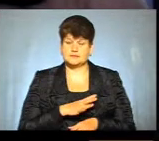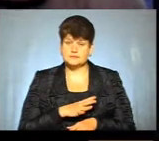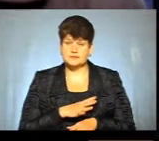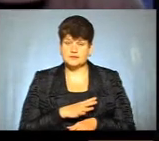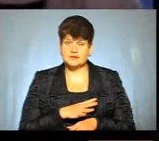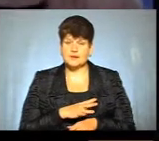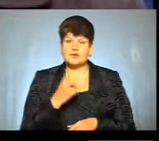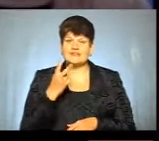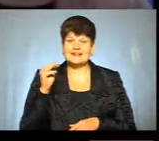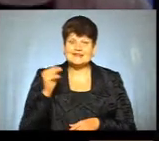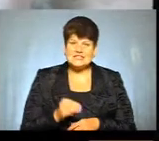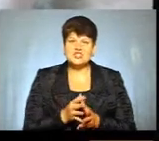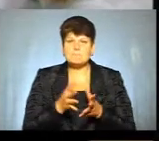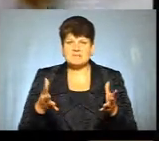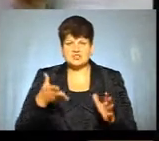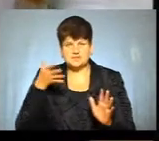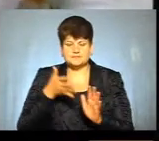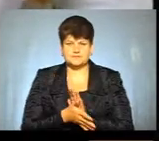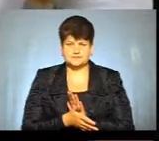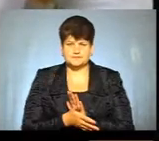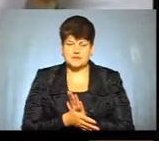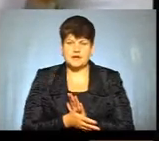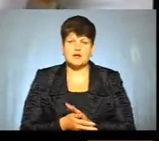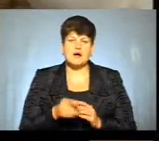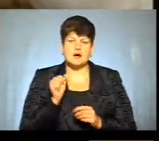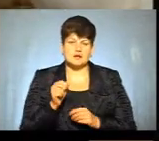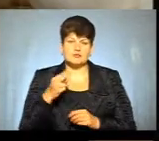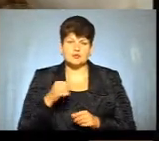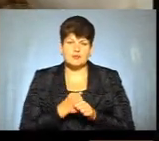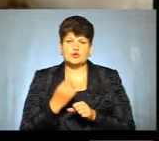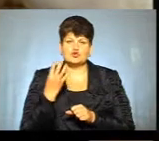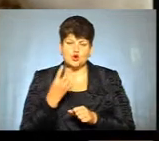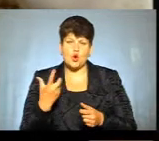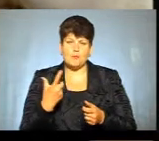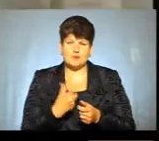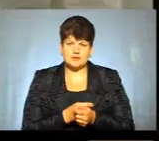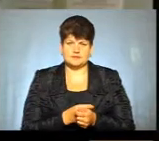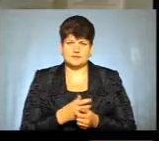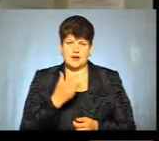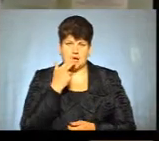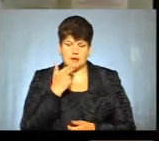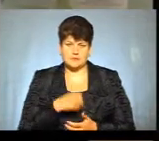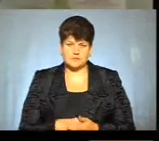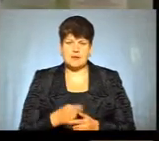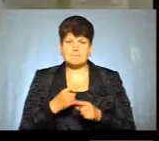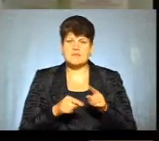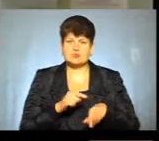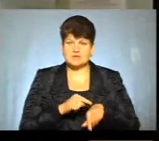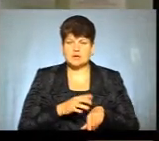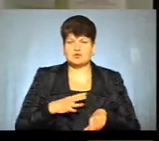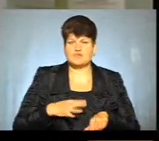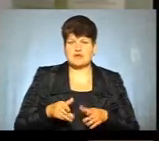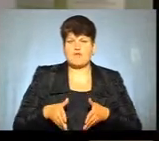по 2000 більш викидав. Адаму Ковридюку зробили 4-компонентне щеплення від грипу. Півгодинки зачекайте в